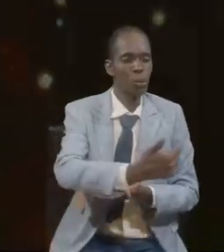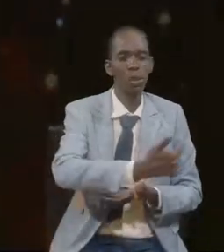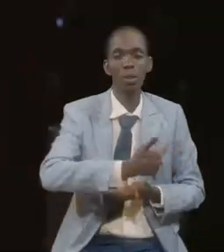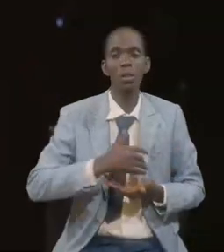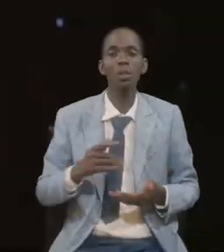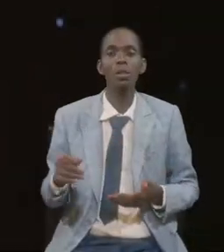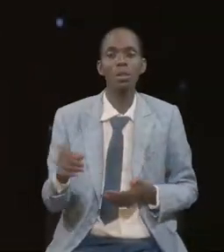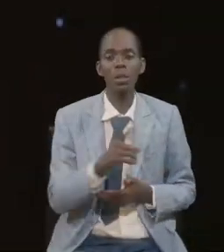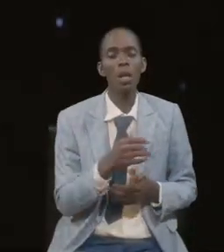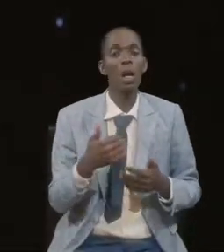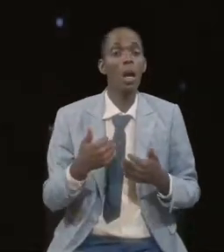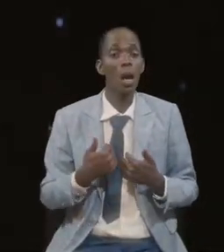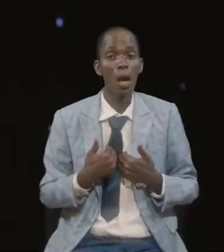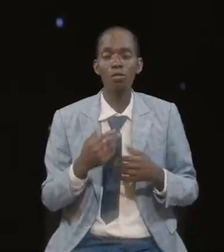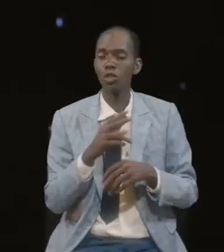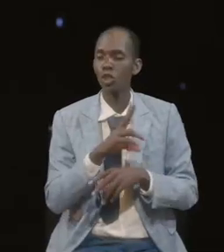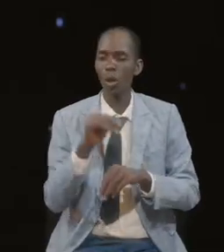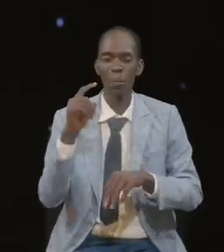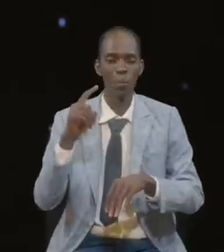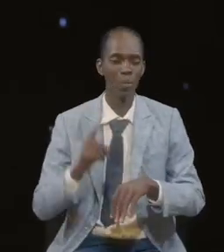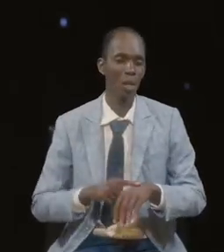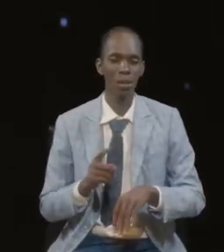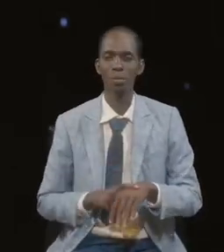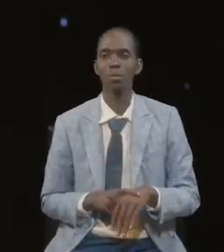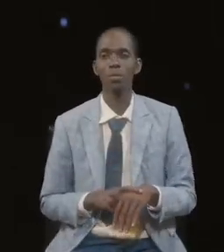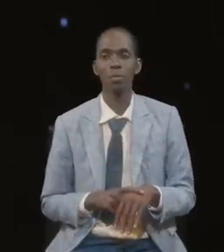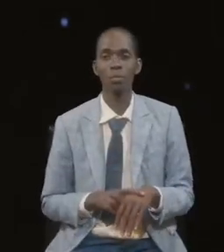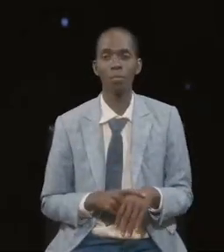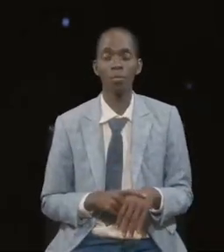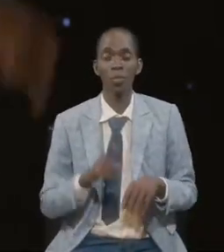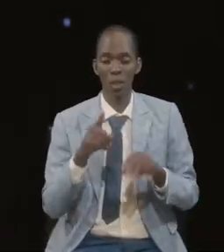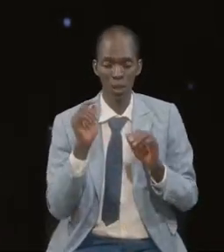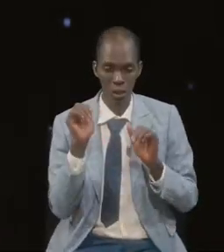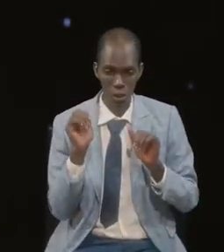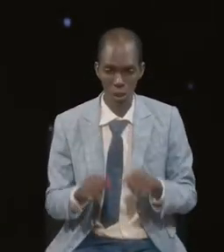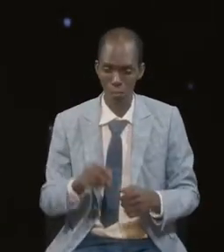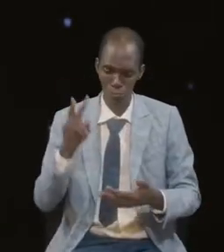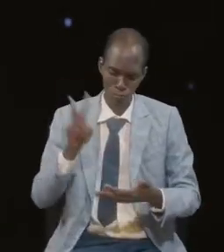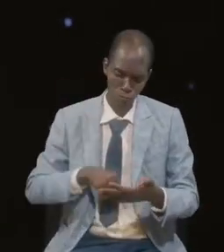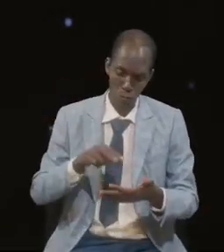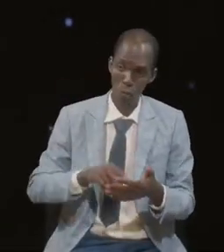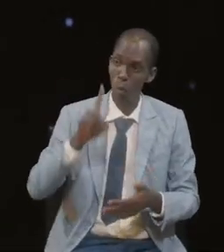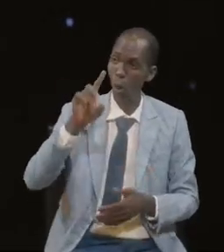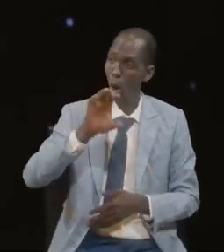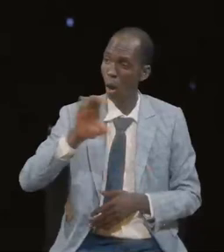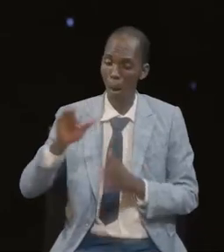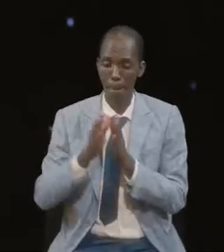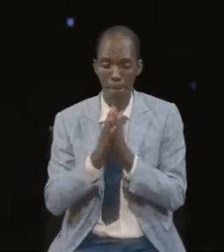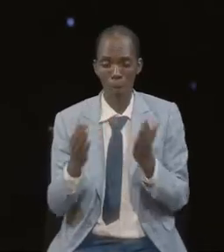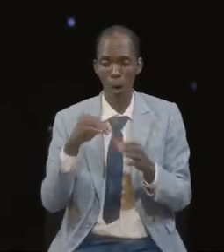amasser, parce qu'ils n'ont pas ce temps-là. Ils peuvent lire 100 livres